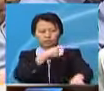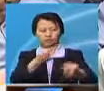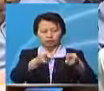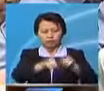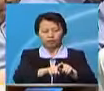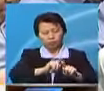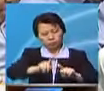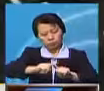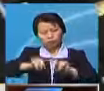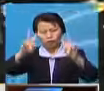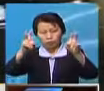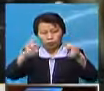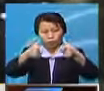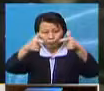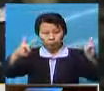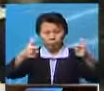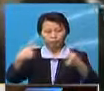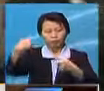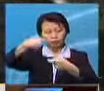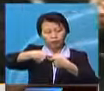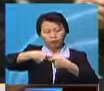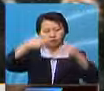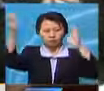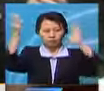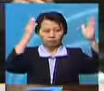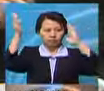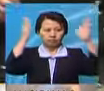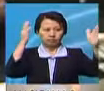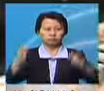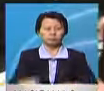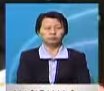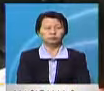berlakunya pelbagai isu besar mengaitkan negara.